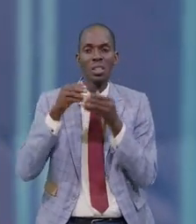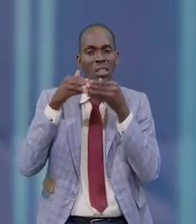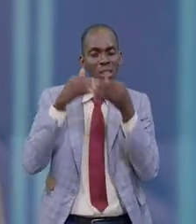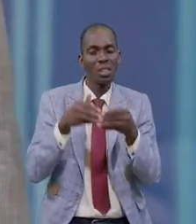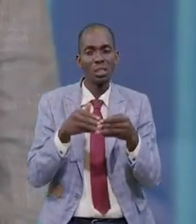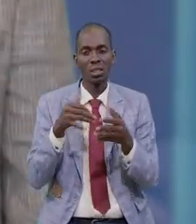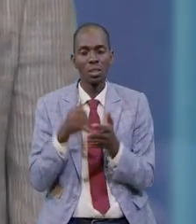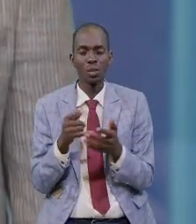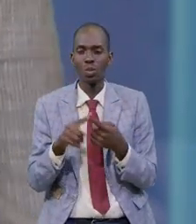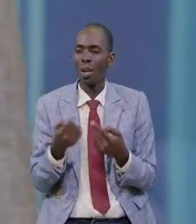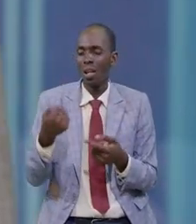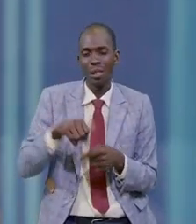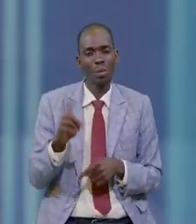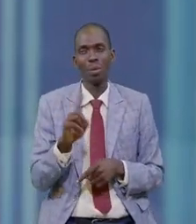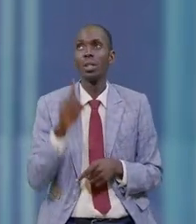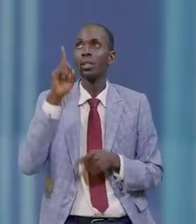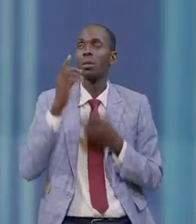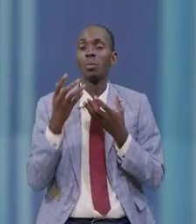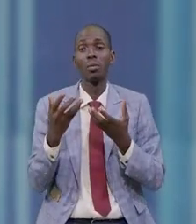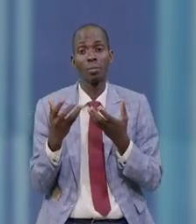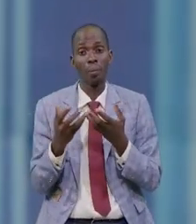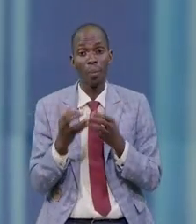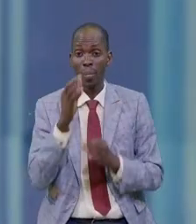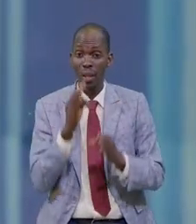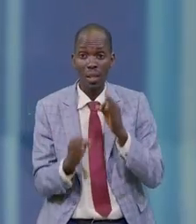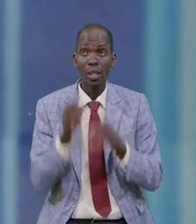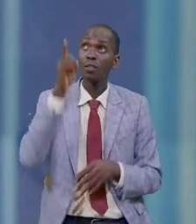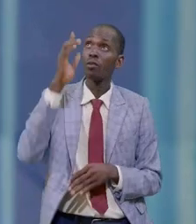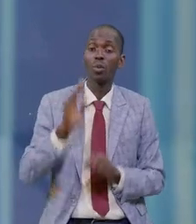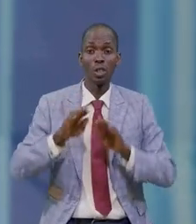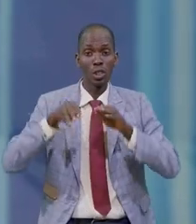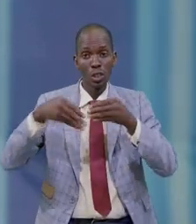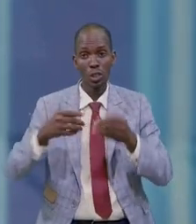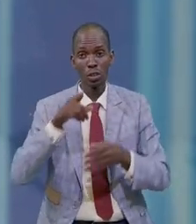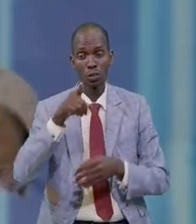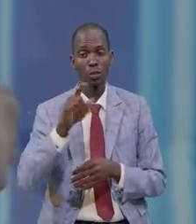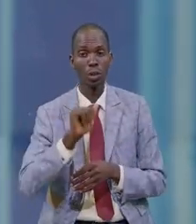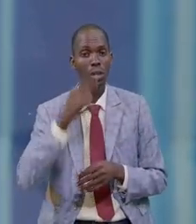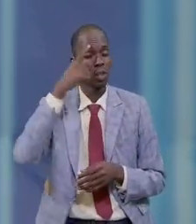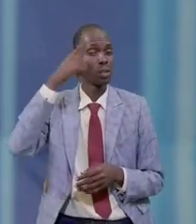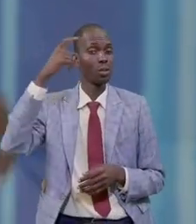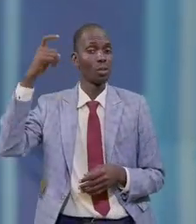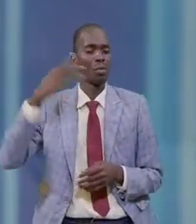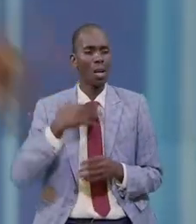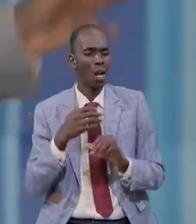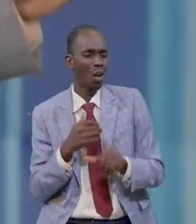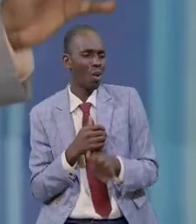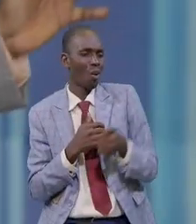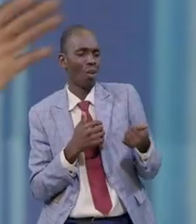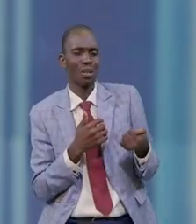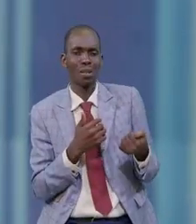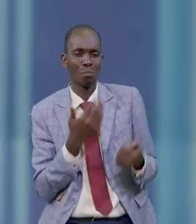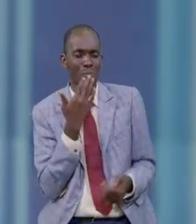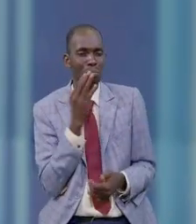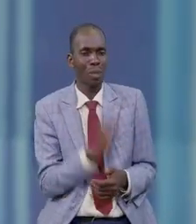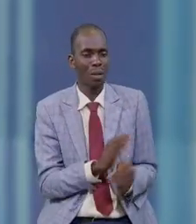Dieu te donne un rêve et les puissance qui sont disent nous allons